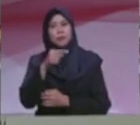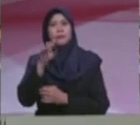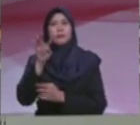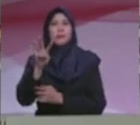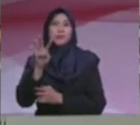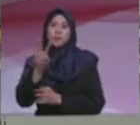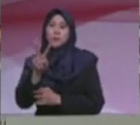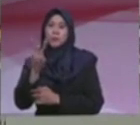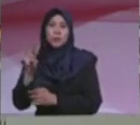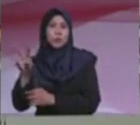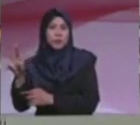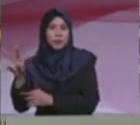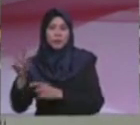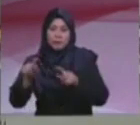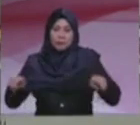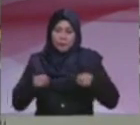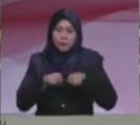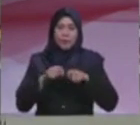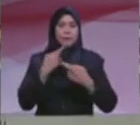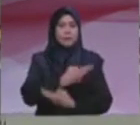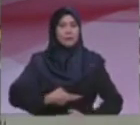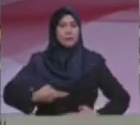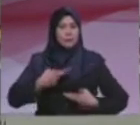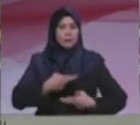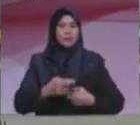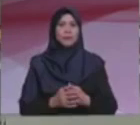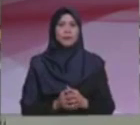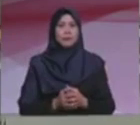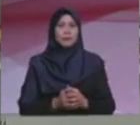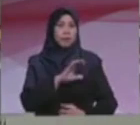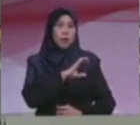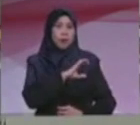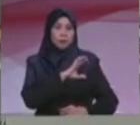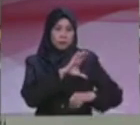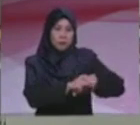1422 tempat riadah. PDRM telah menahan